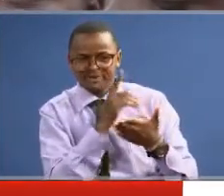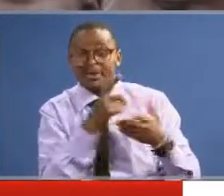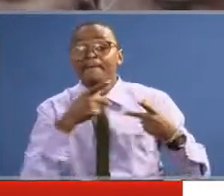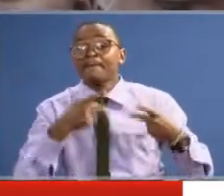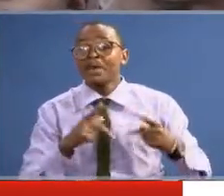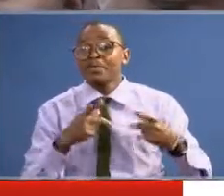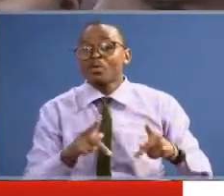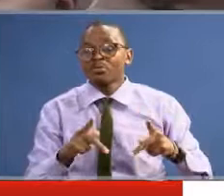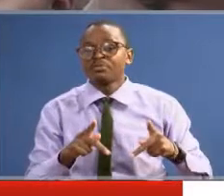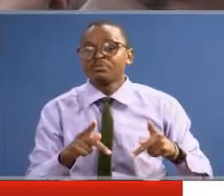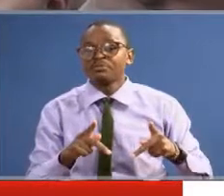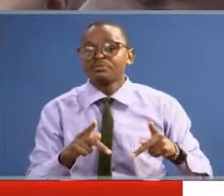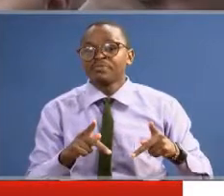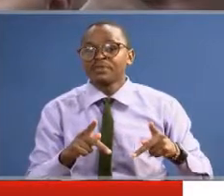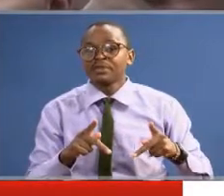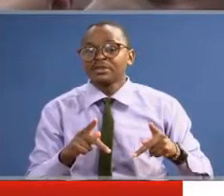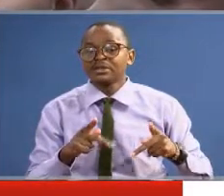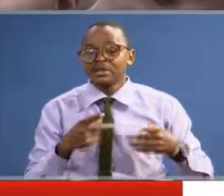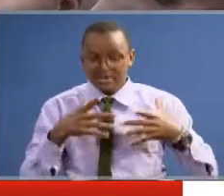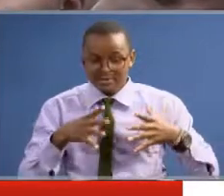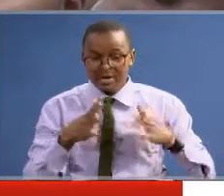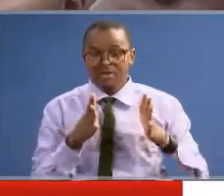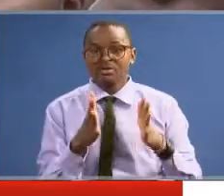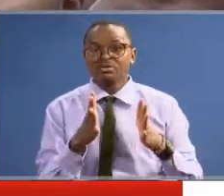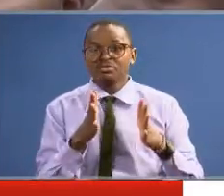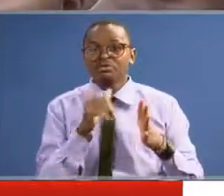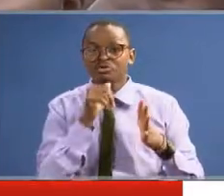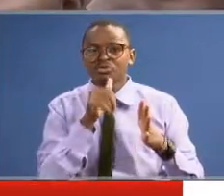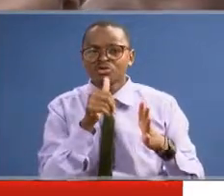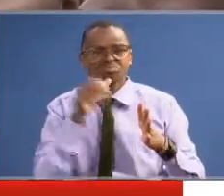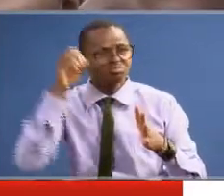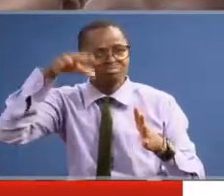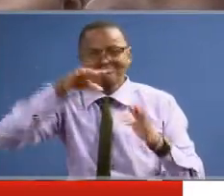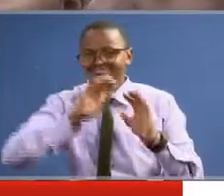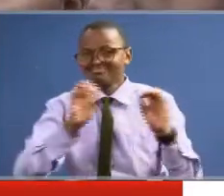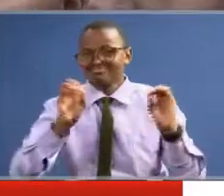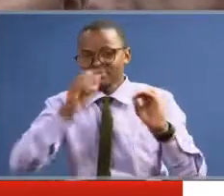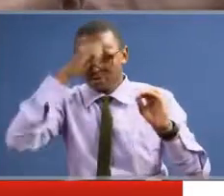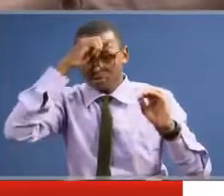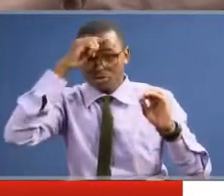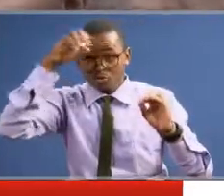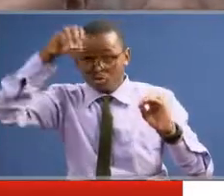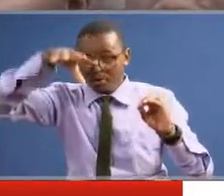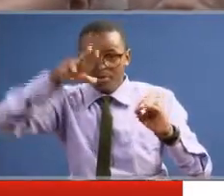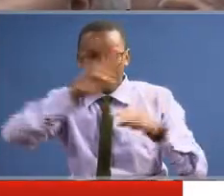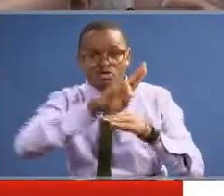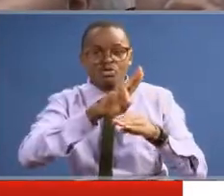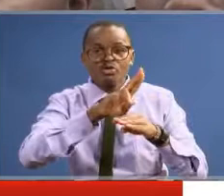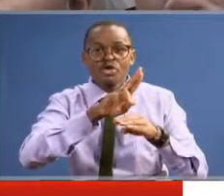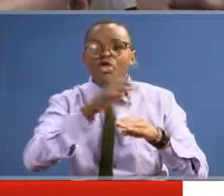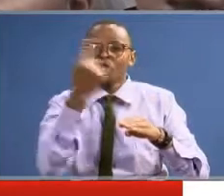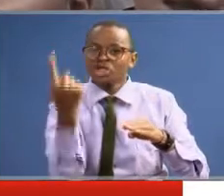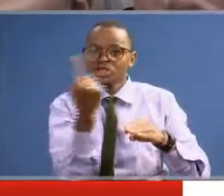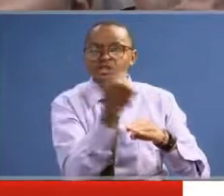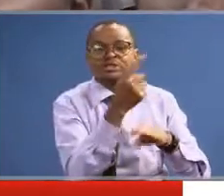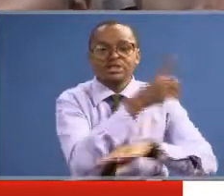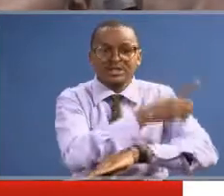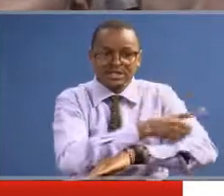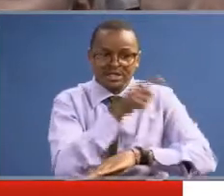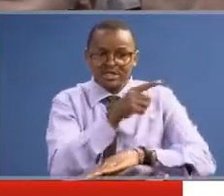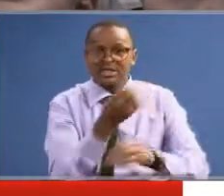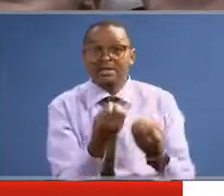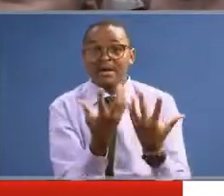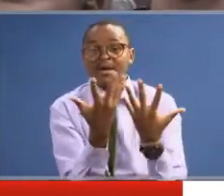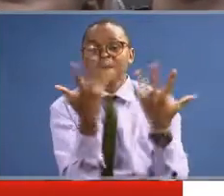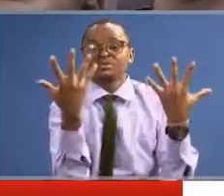na watu. Ni kama watu sababu hatuwezi sema sana sana ni stima, sababu stima huwa tunaitumia kila siku, but tunaona hii moto ni